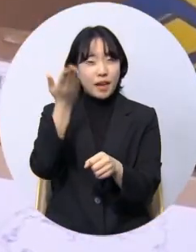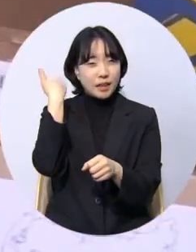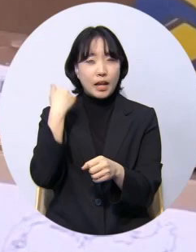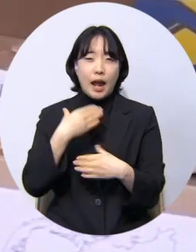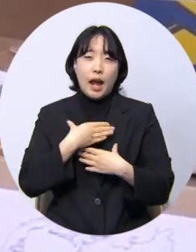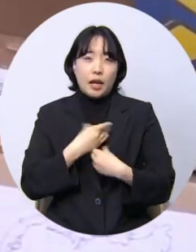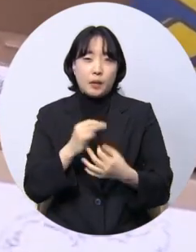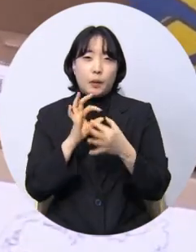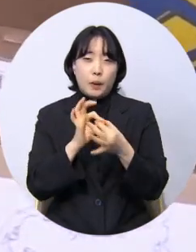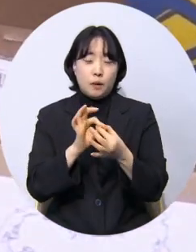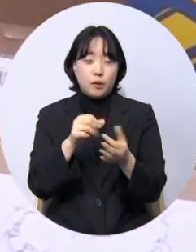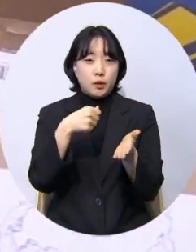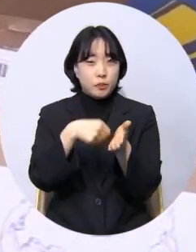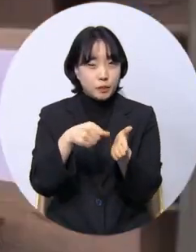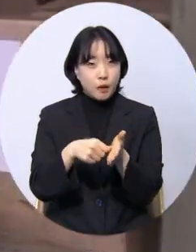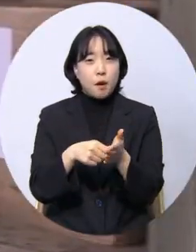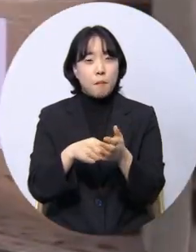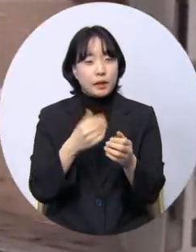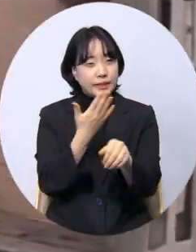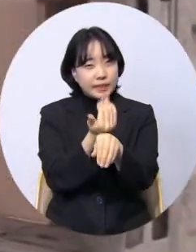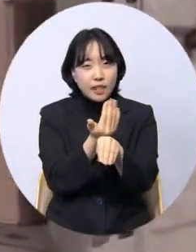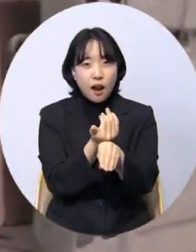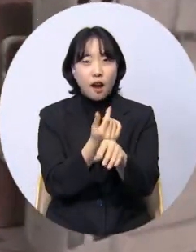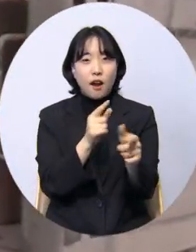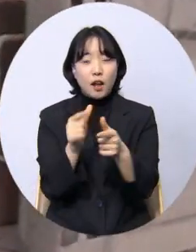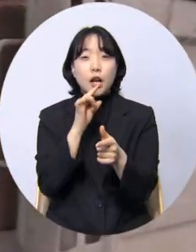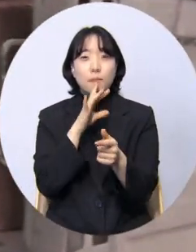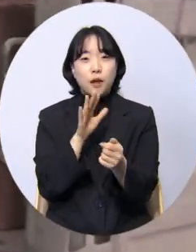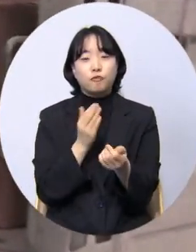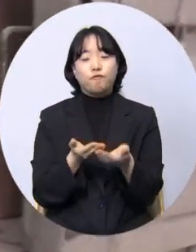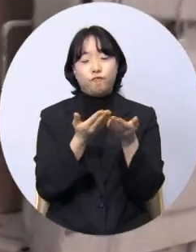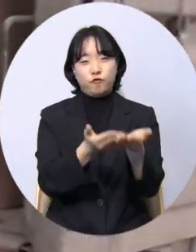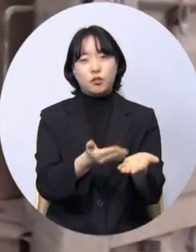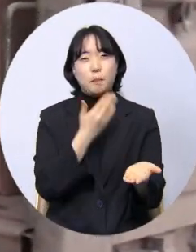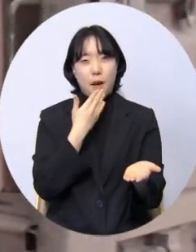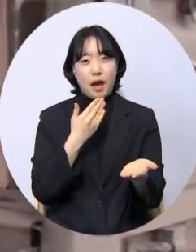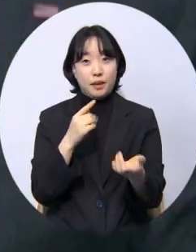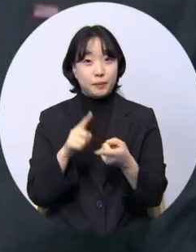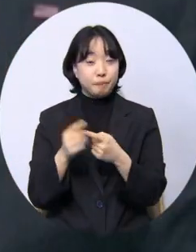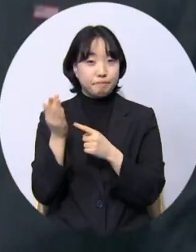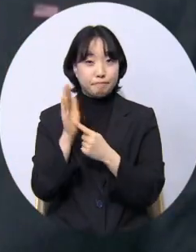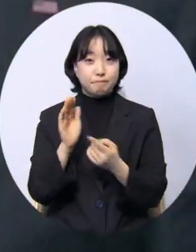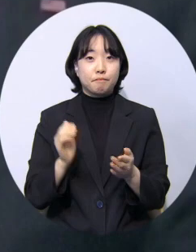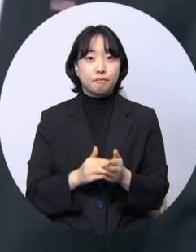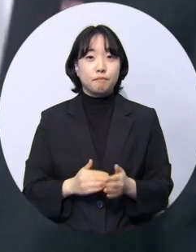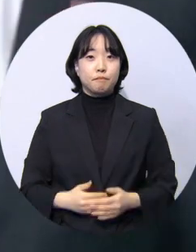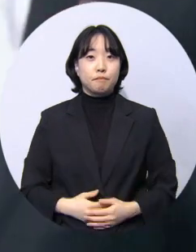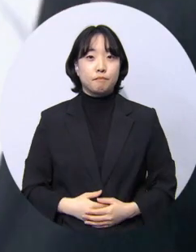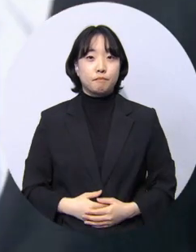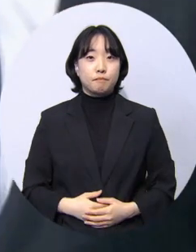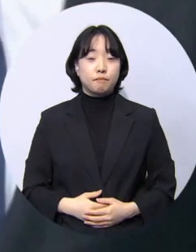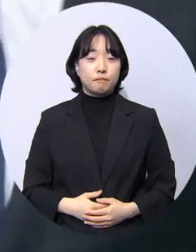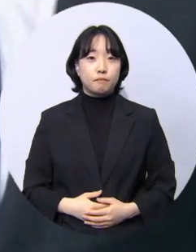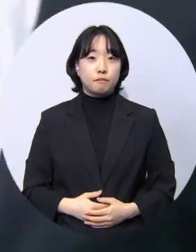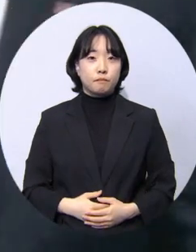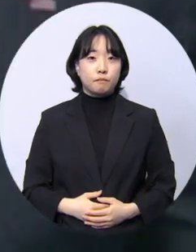지뢰제거 장비 픽업 트럭 같은 비살상 자만 전달한다는 방치입니다 KTV 김입니다